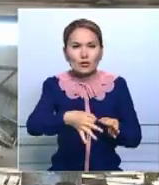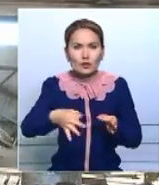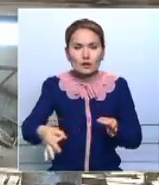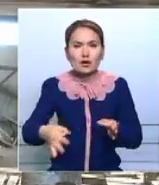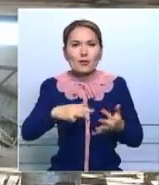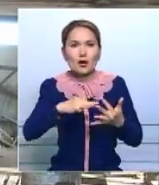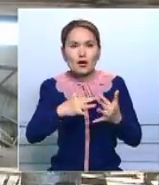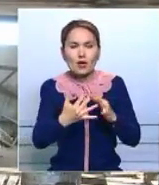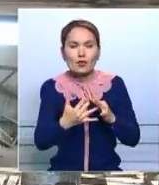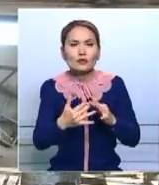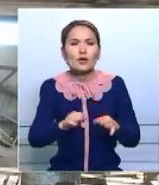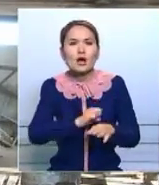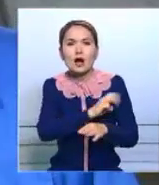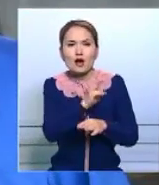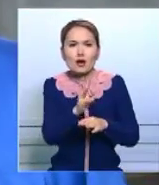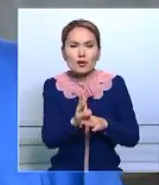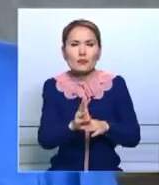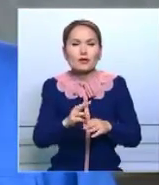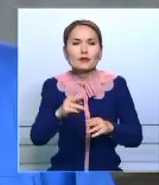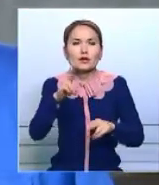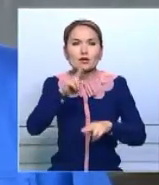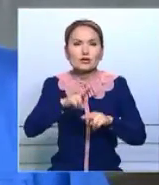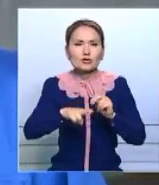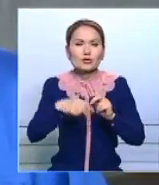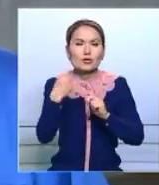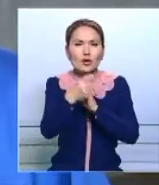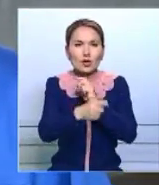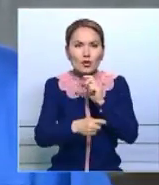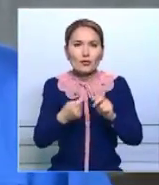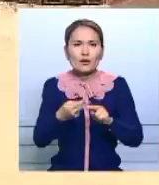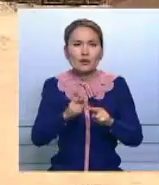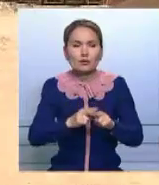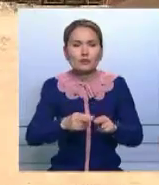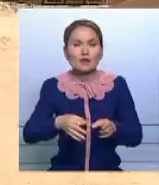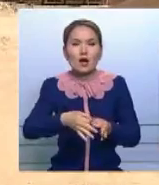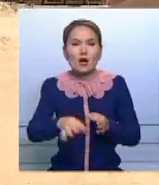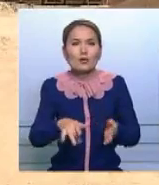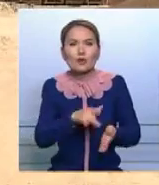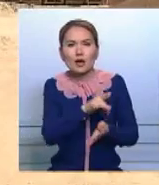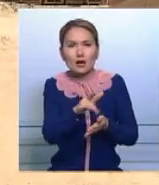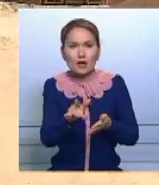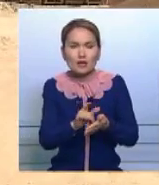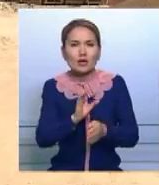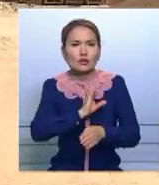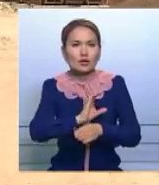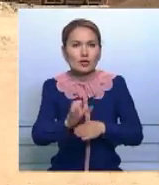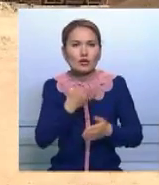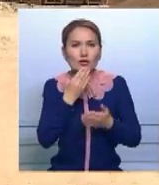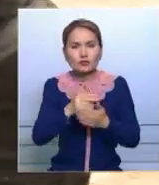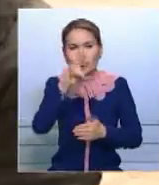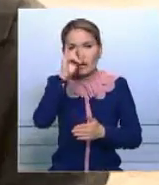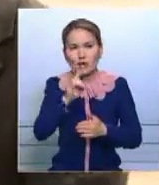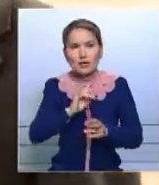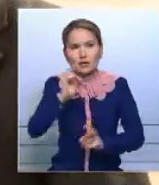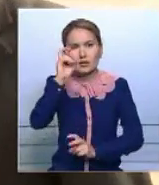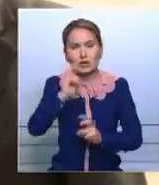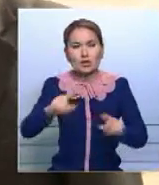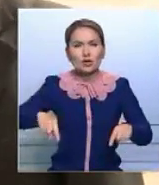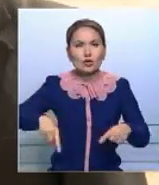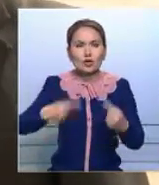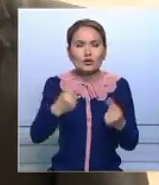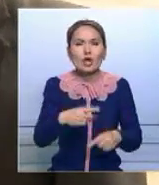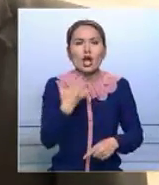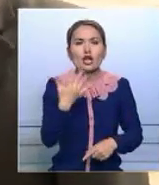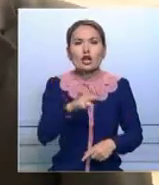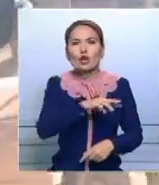үлгерді. Ендігі мақсат өрісін кеңейтіп бүкіл облыстың құрылыс нарығына шығу. Индустриалдық карта шеңберінде жүзеге асқан жоба құны